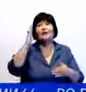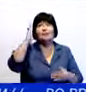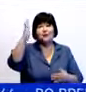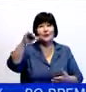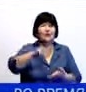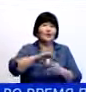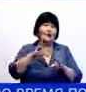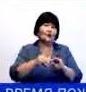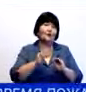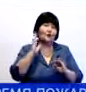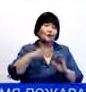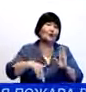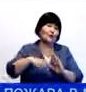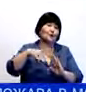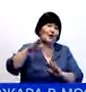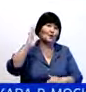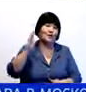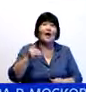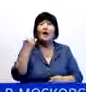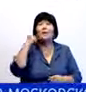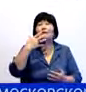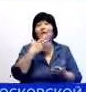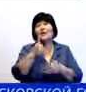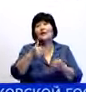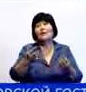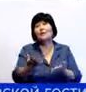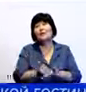будущим результатам, улучшать. Победители